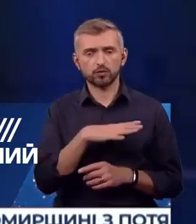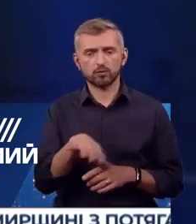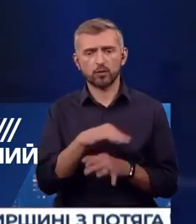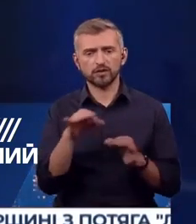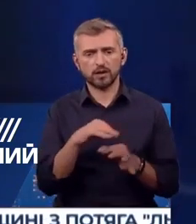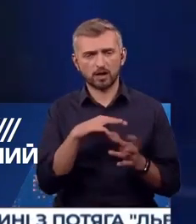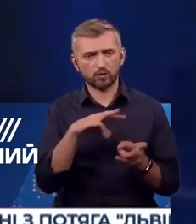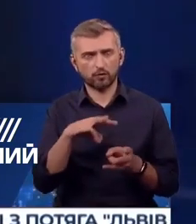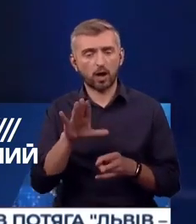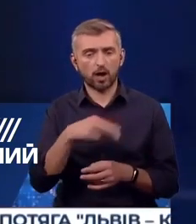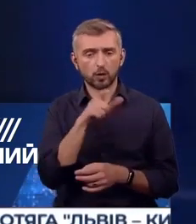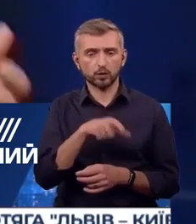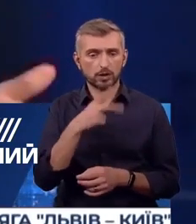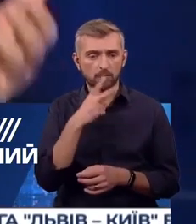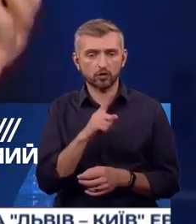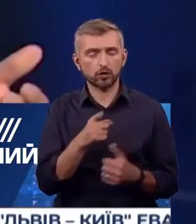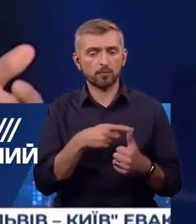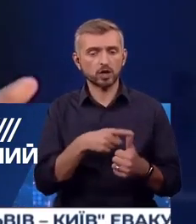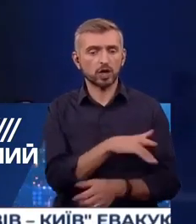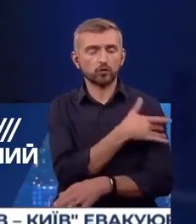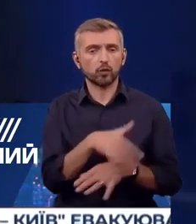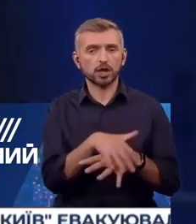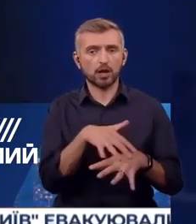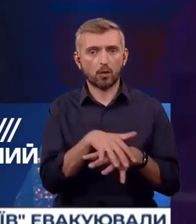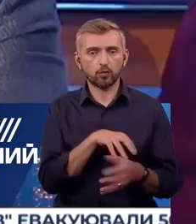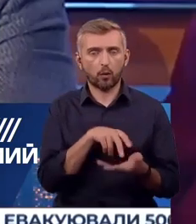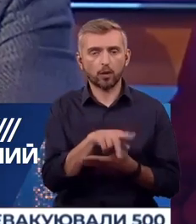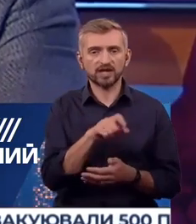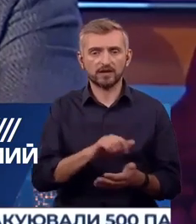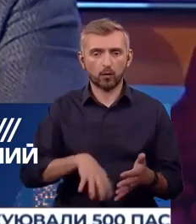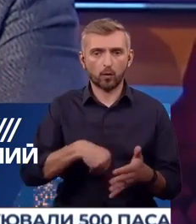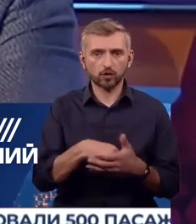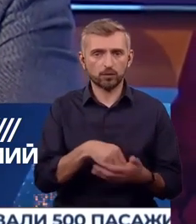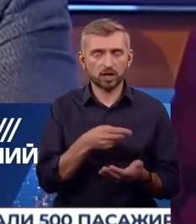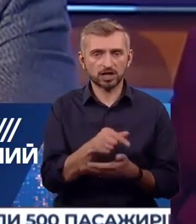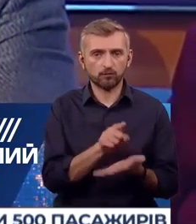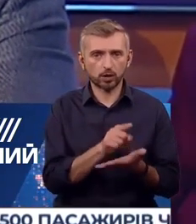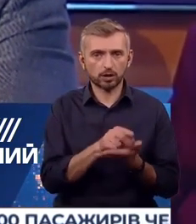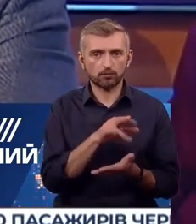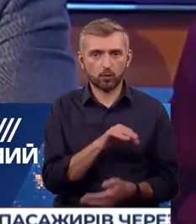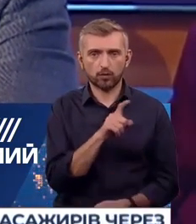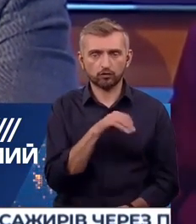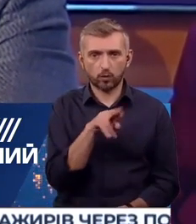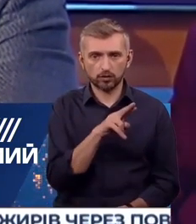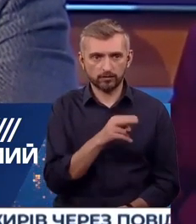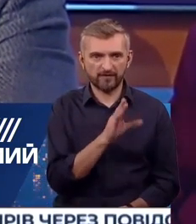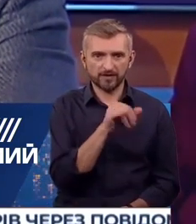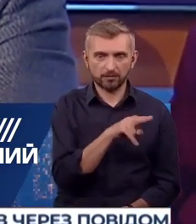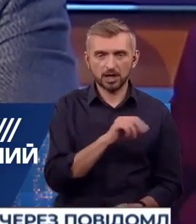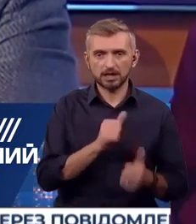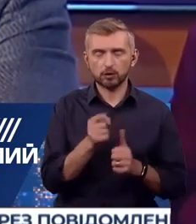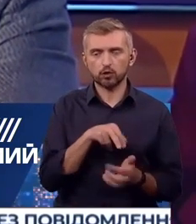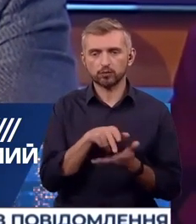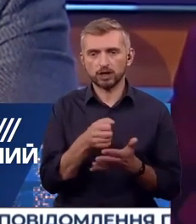ніяких провокацій. Хай люди бачать, що перше, слуги народу ходять за кошти платників податків по ЗОДах, замість того, щоб іти до